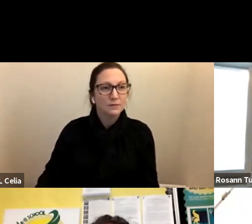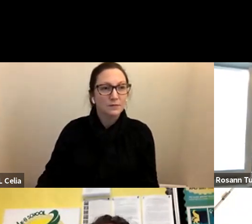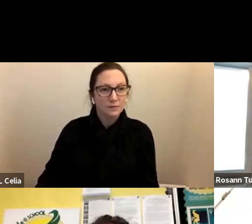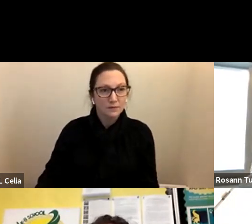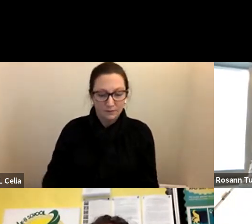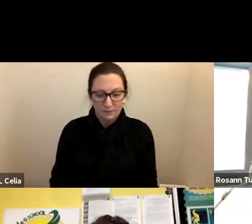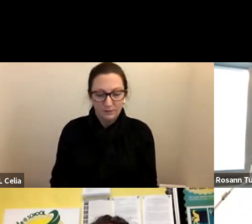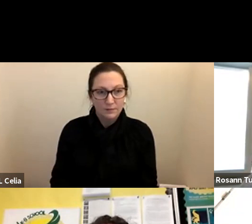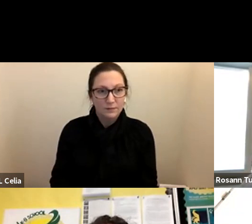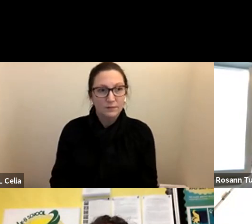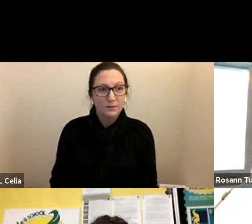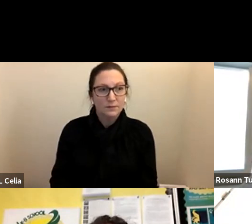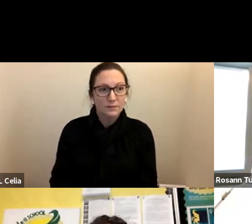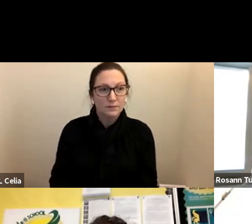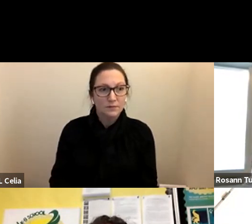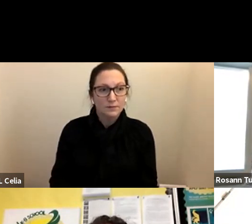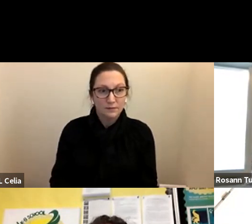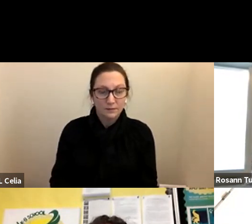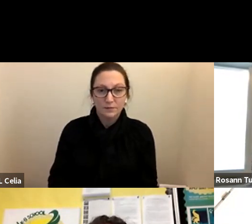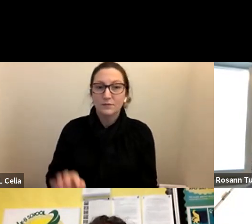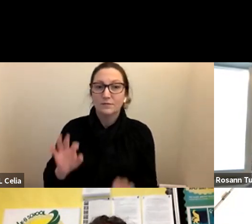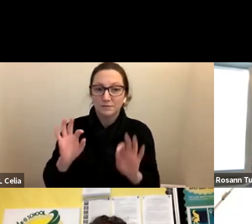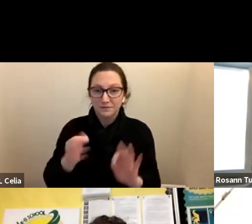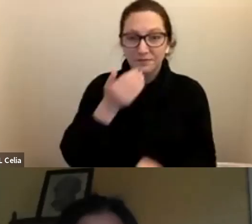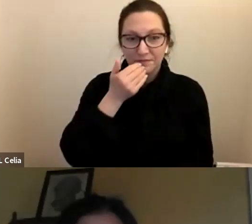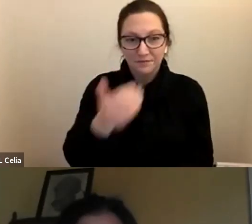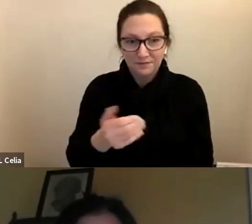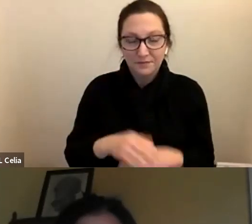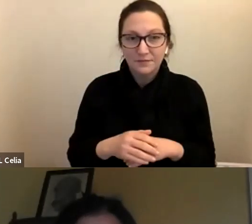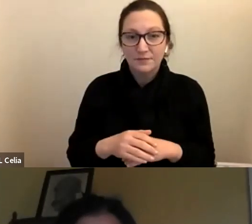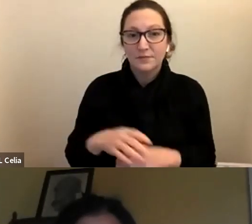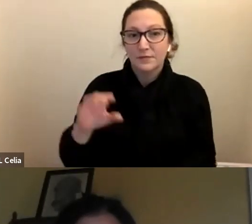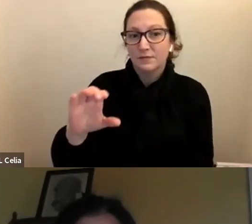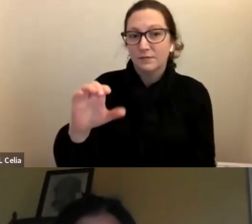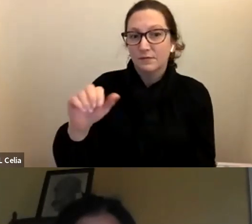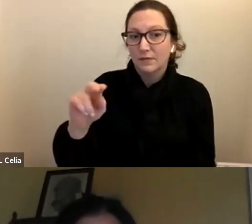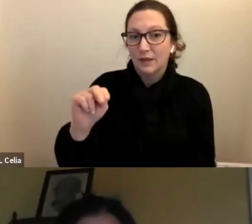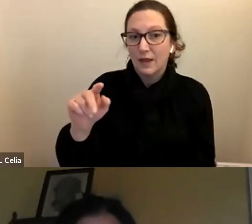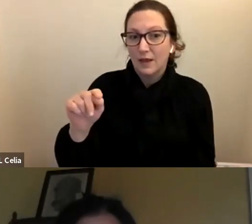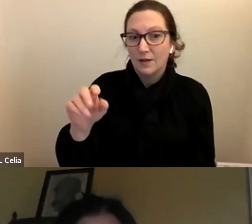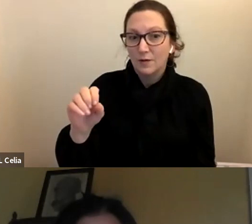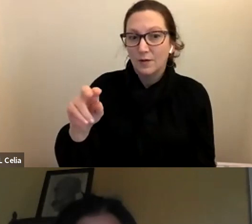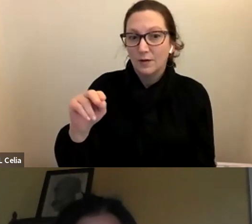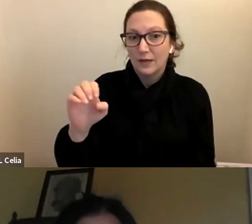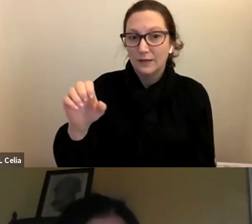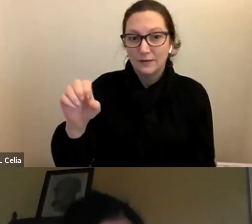tục cho các anh chị ạ. Thank you. Thank you. Our Cantonese interpreter is Anna Tse.